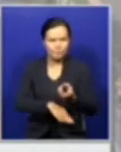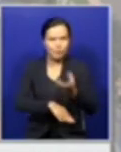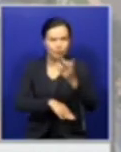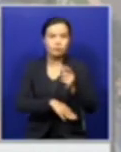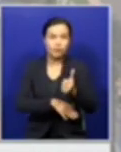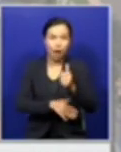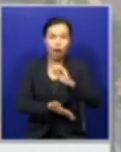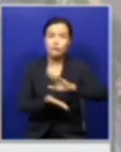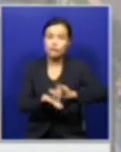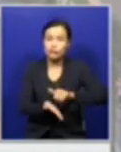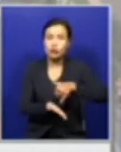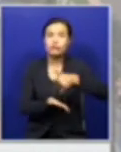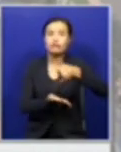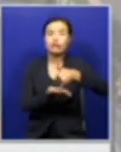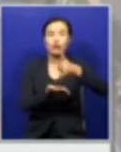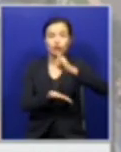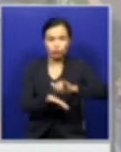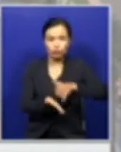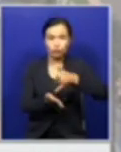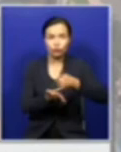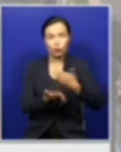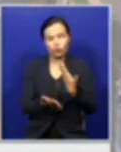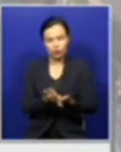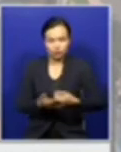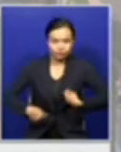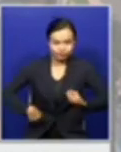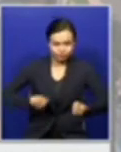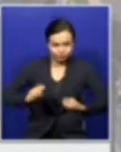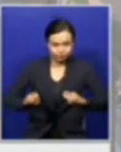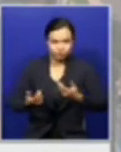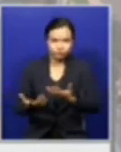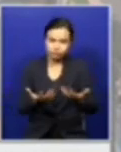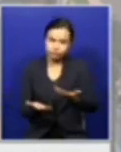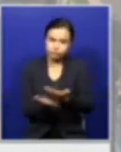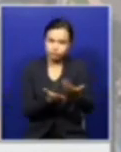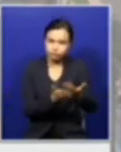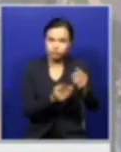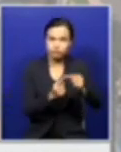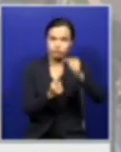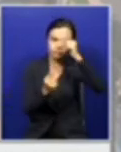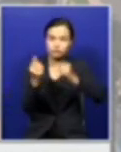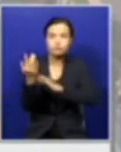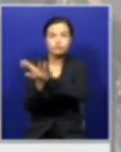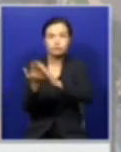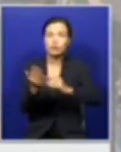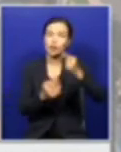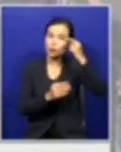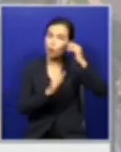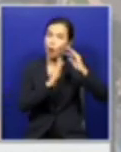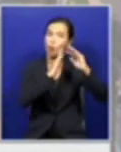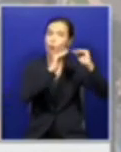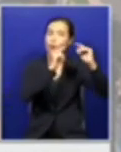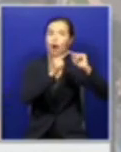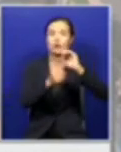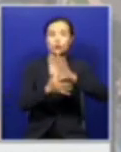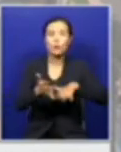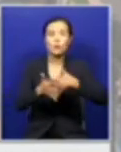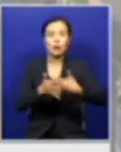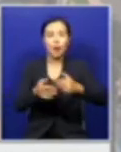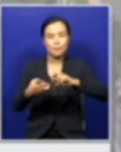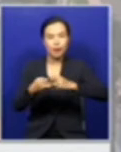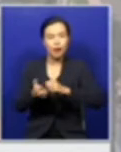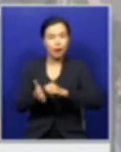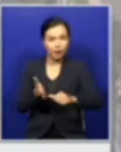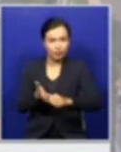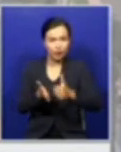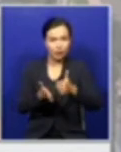การฟื้นฟูการบริโภคภายในประเทศดิฉันว่าน่าจะเป็นความหวังในการแก้ปัญหาในการแก้ปัญ